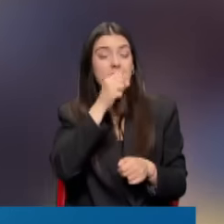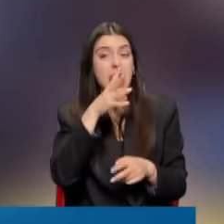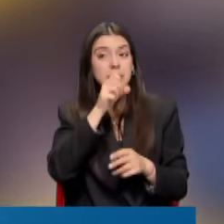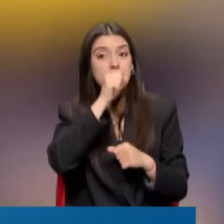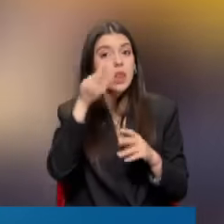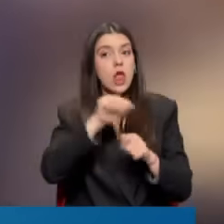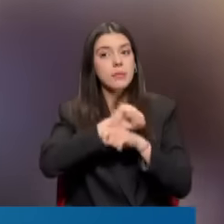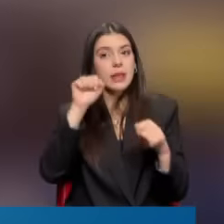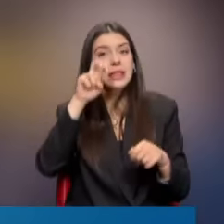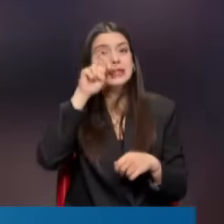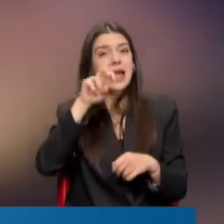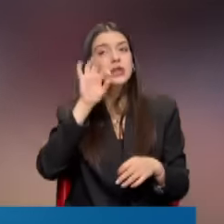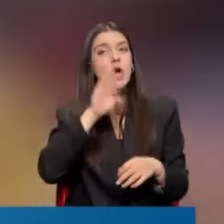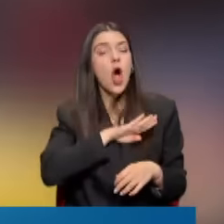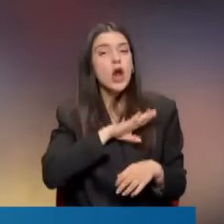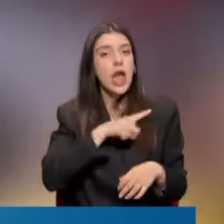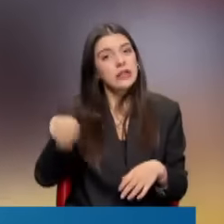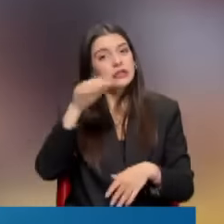8 öğrenci